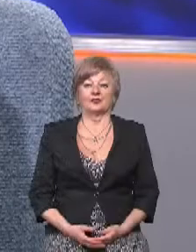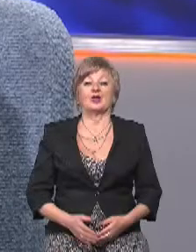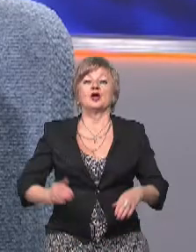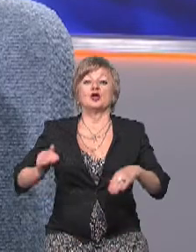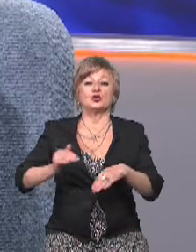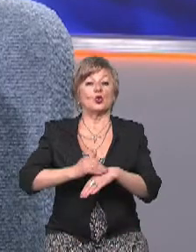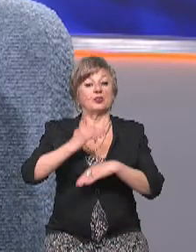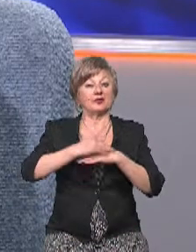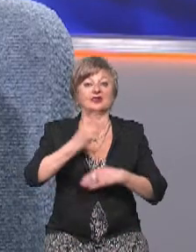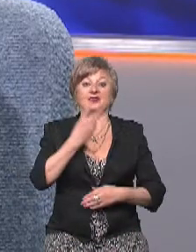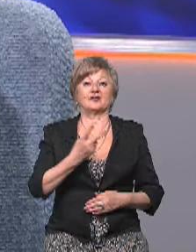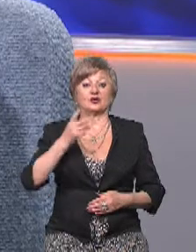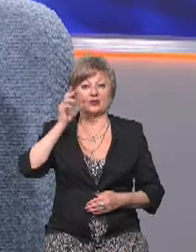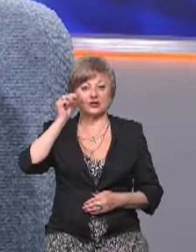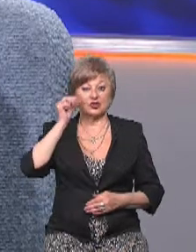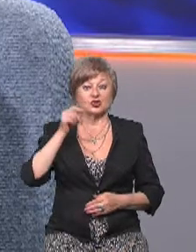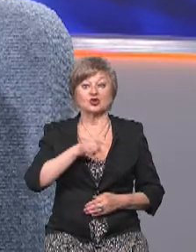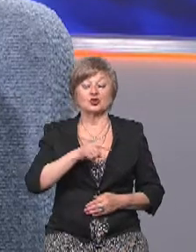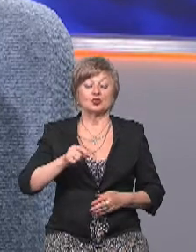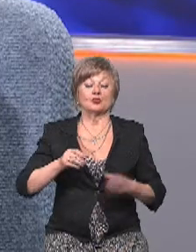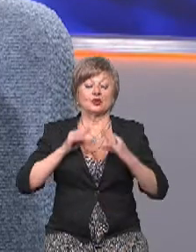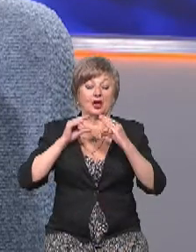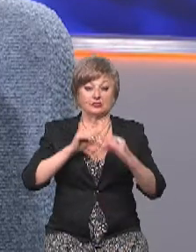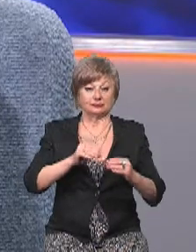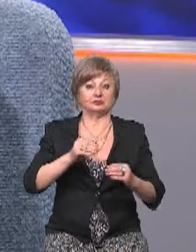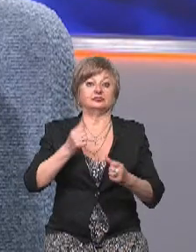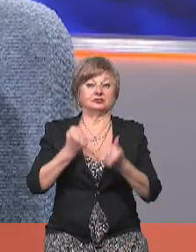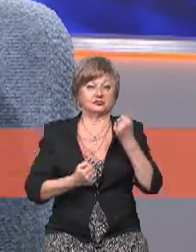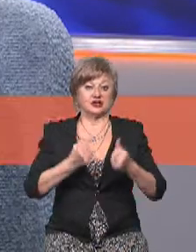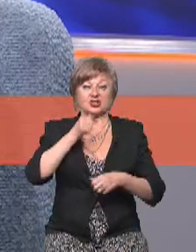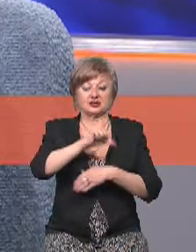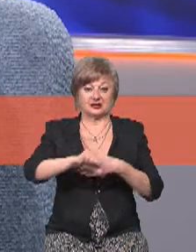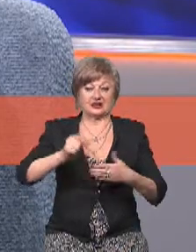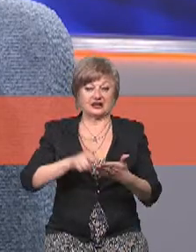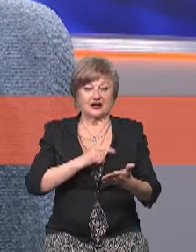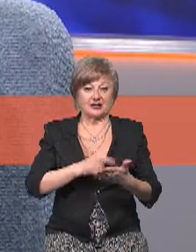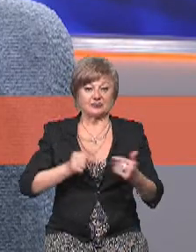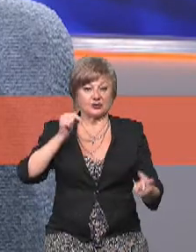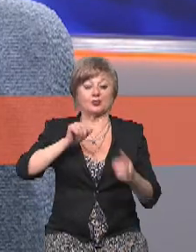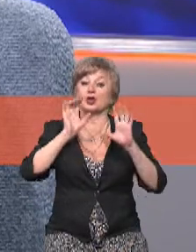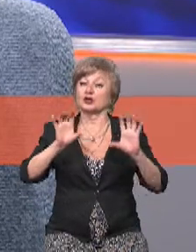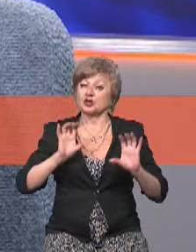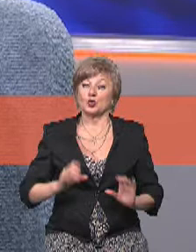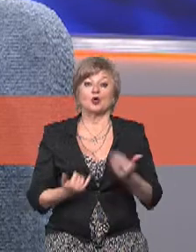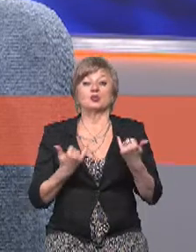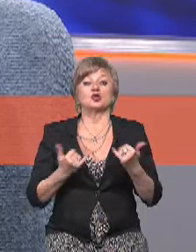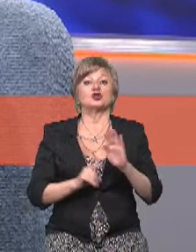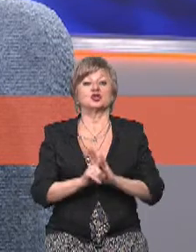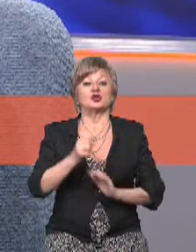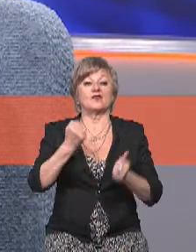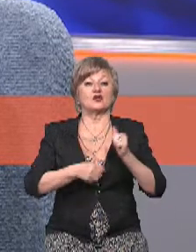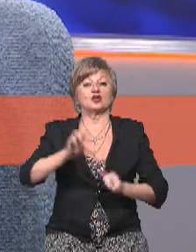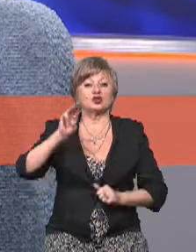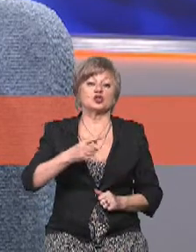Добрий вечір. 22 серпня сплив термін розмитнення авто на іноземній реєстрації. Згідно із законом про розмитнення, відтепер на водіїв чекає штраф